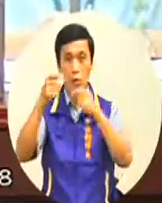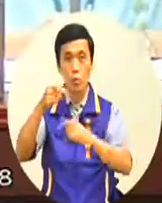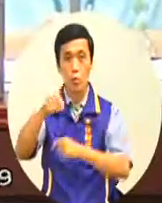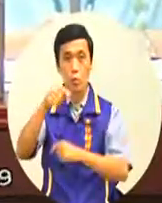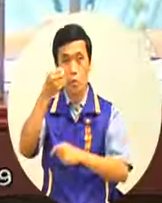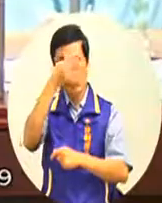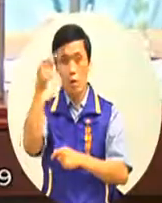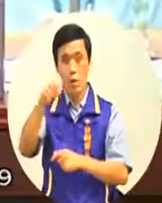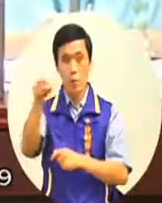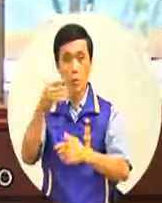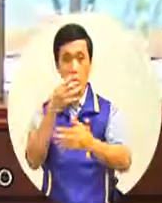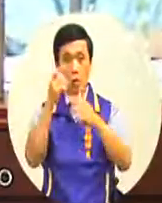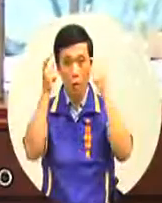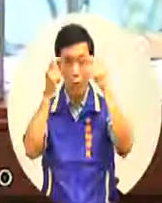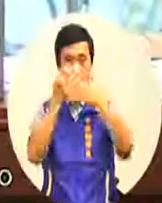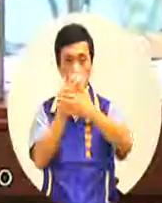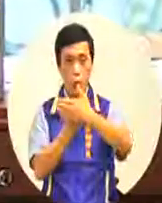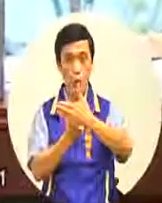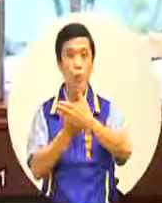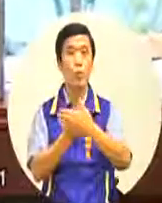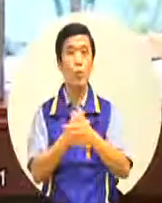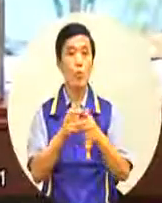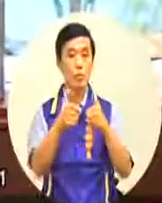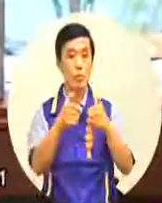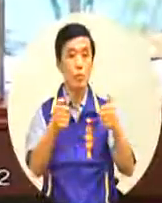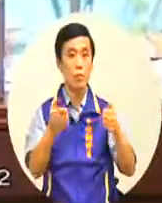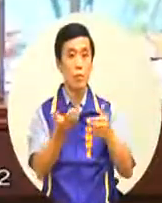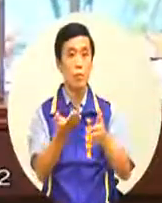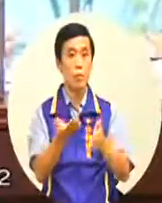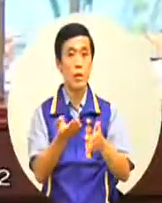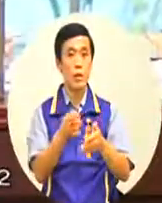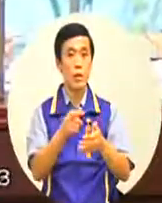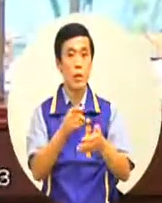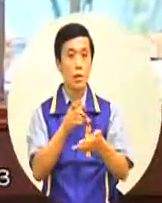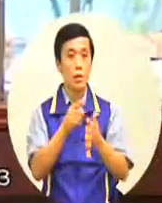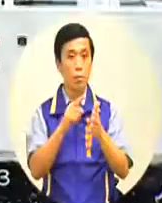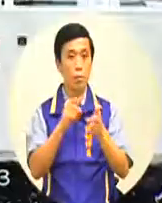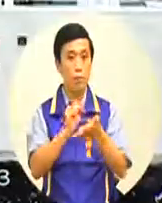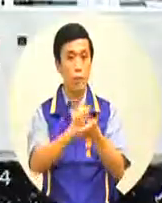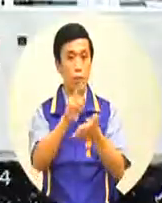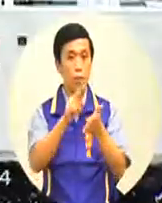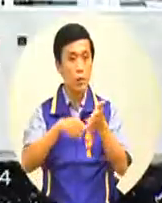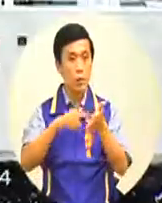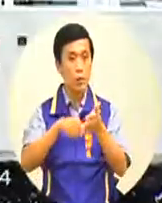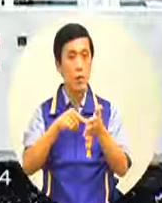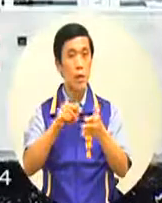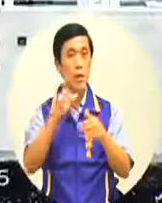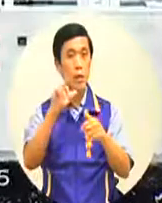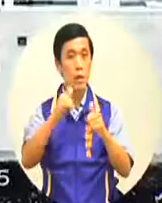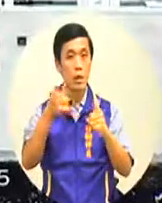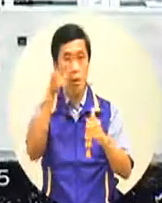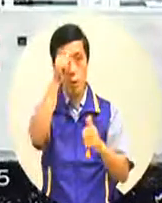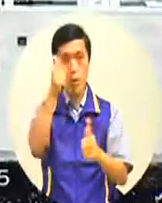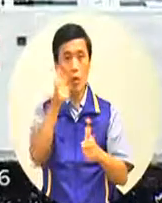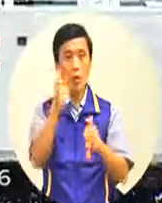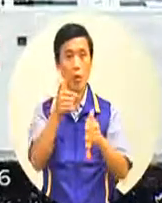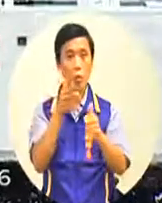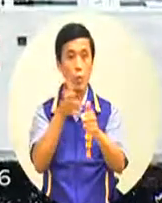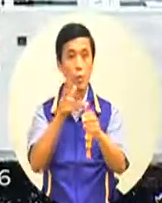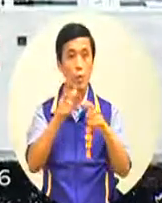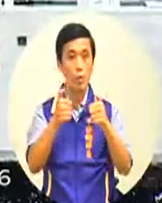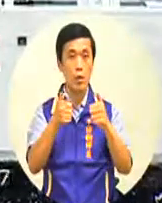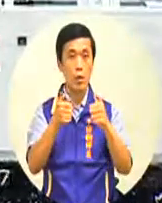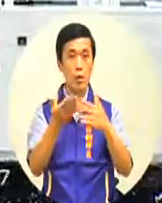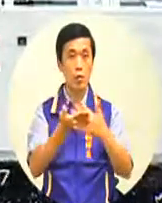做。以上简单跟议员报告，谢谢。 好，谢谢黄柏林议员的执行，我们先休息10分钟。